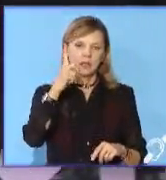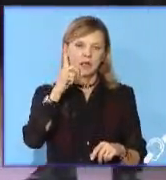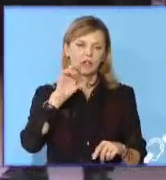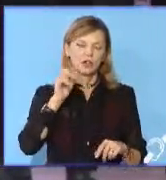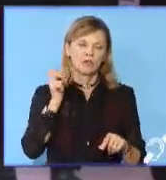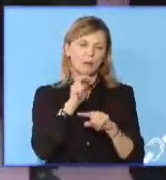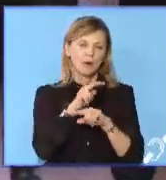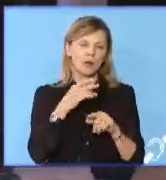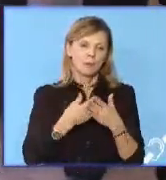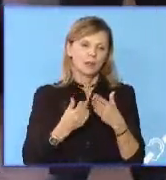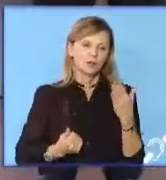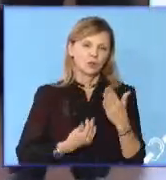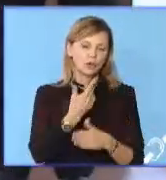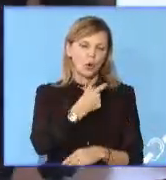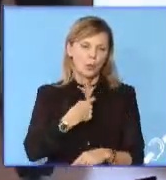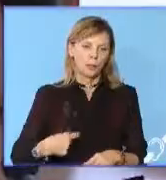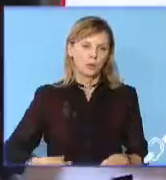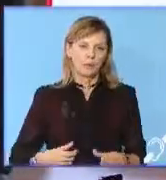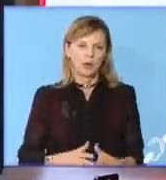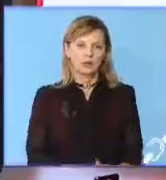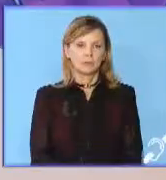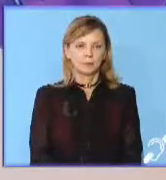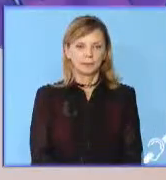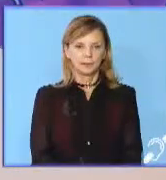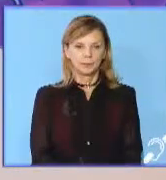viitor pentru un nou mandat de primar.